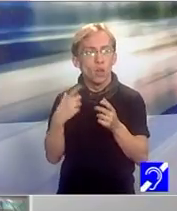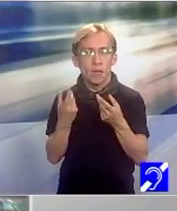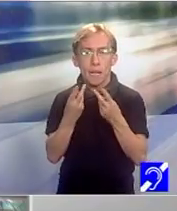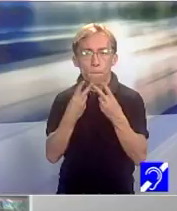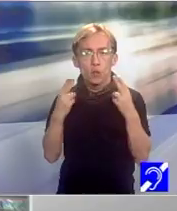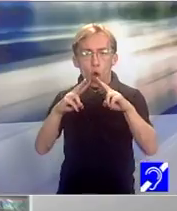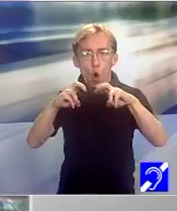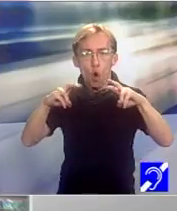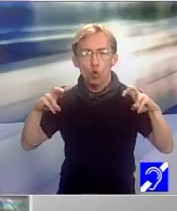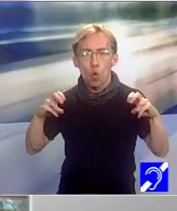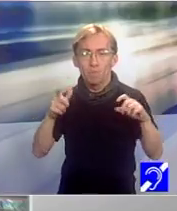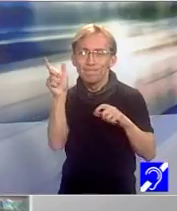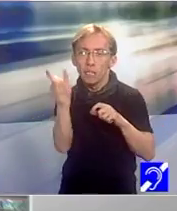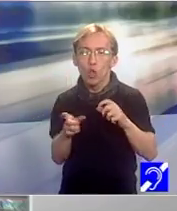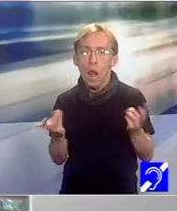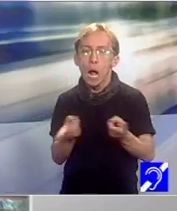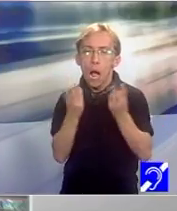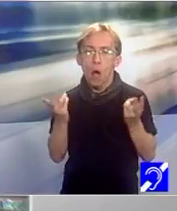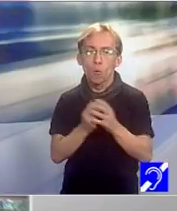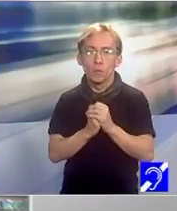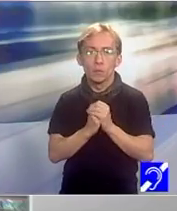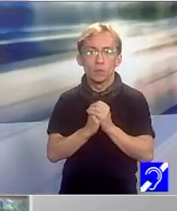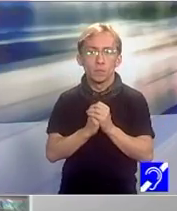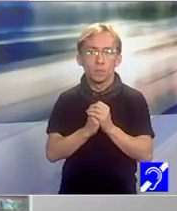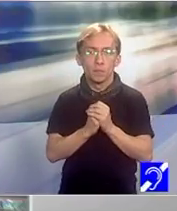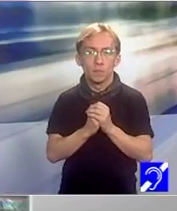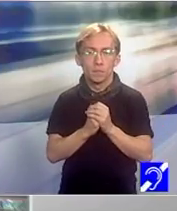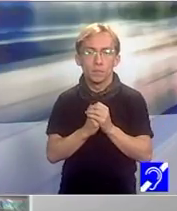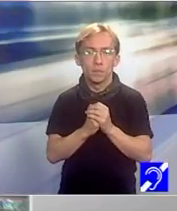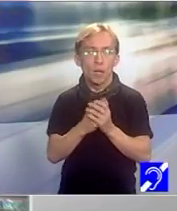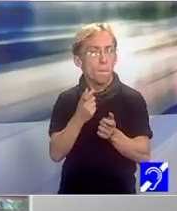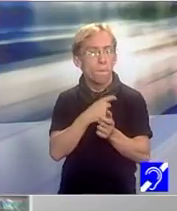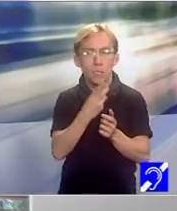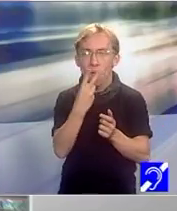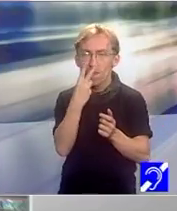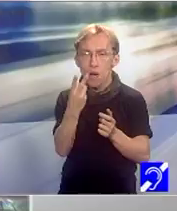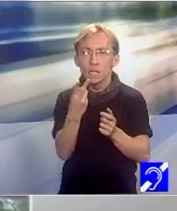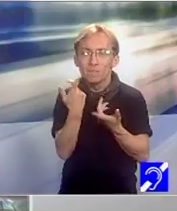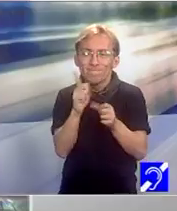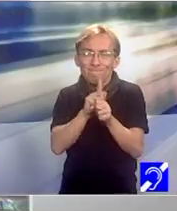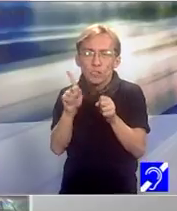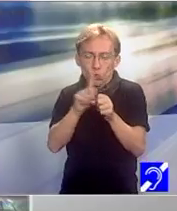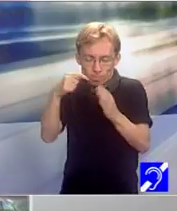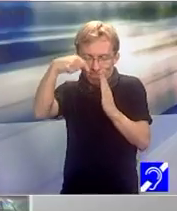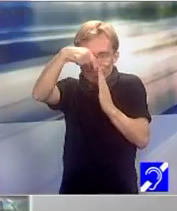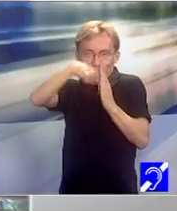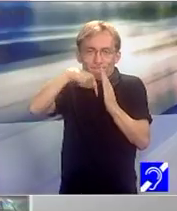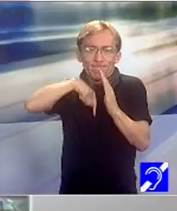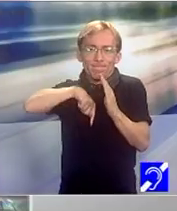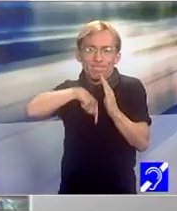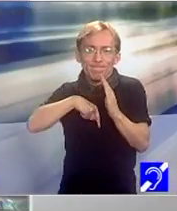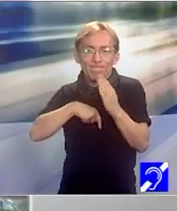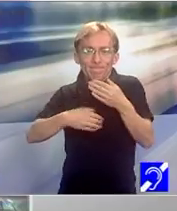cauză. Dar un psiholog este, pe de altă parte, imparțial. S-ar putea să vadă lucruri pe care aceștia nu le văd, fiind foarte prinși în